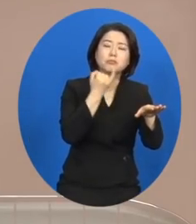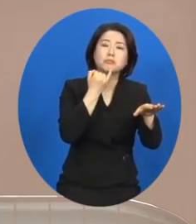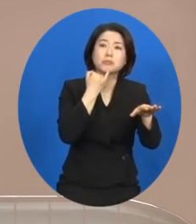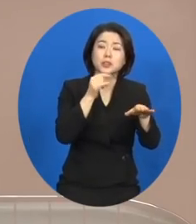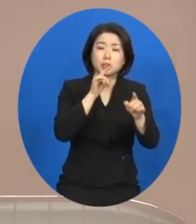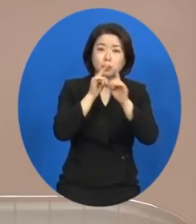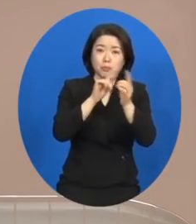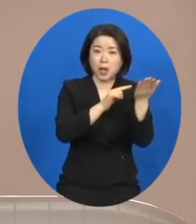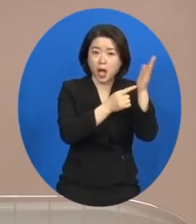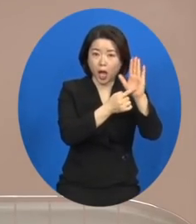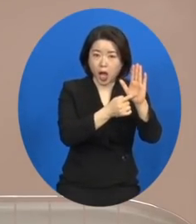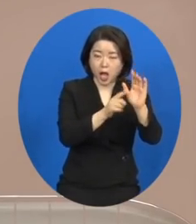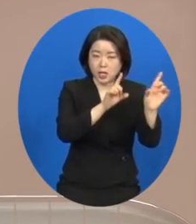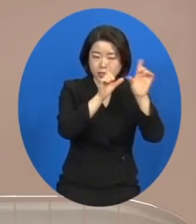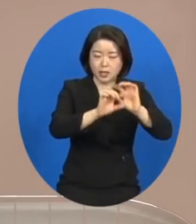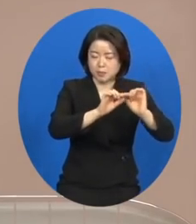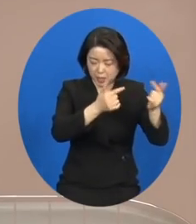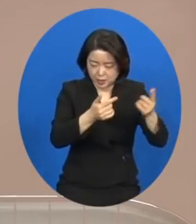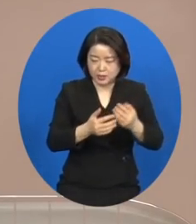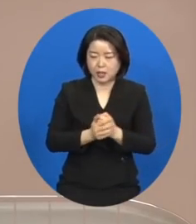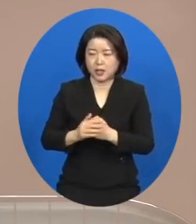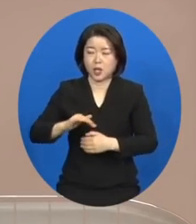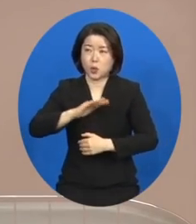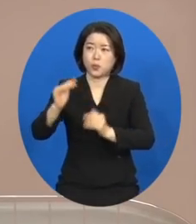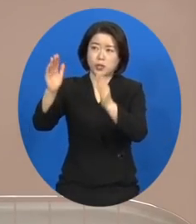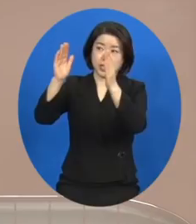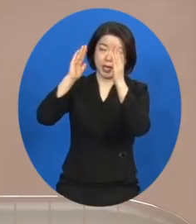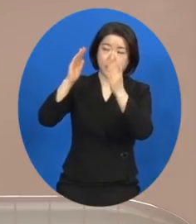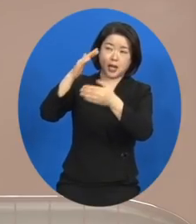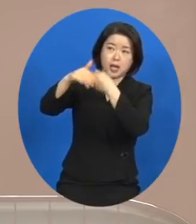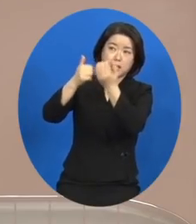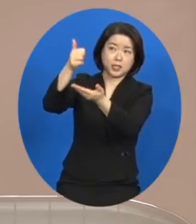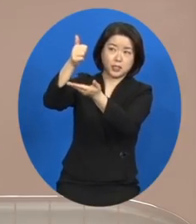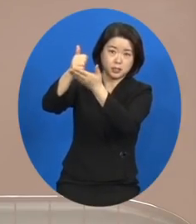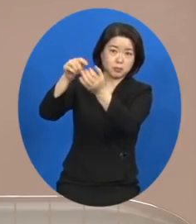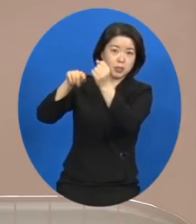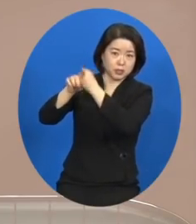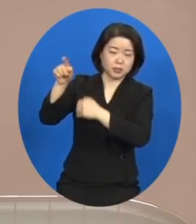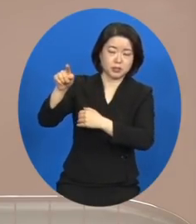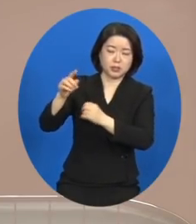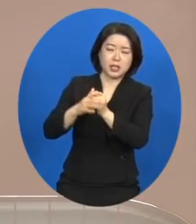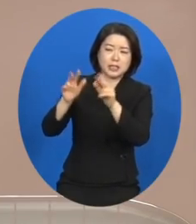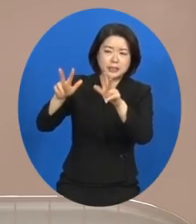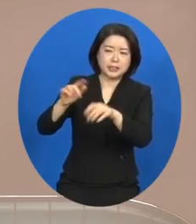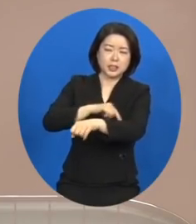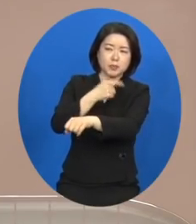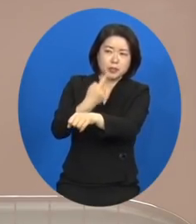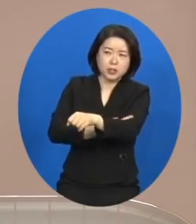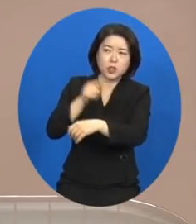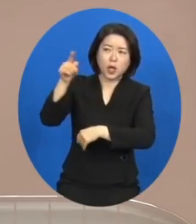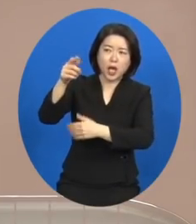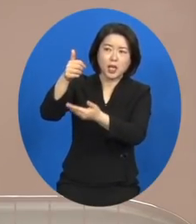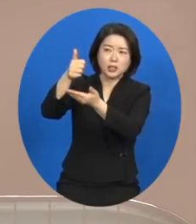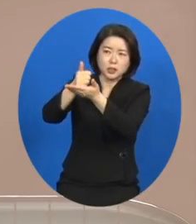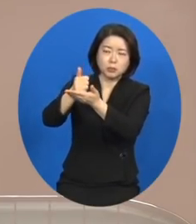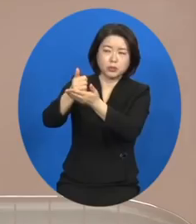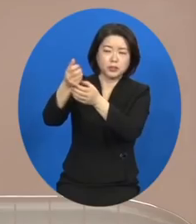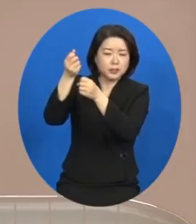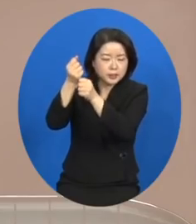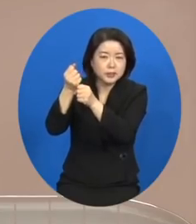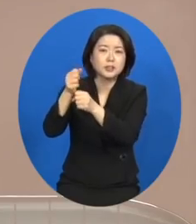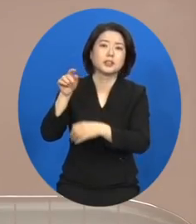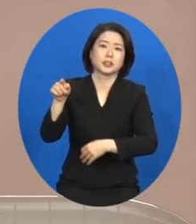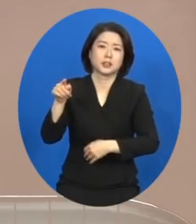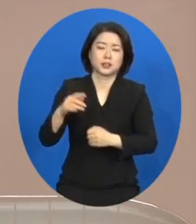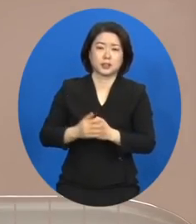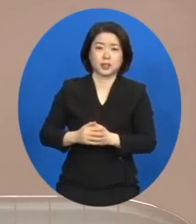삶이 아니라 우리를 향한 그분의 뜻은 지금 그분과 그분의 능력을 의지하는 것이다. 무슨 얘기냐면